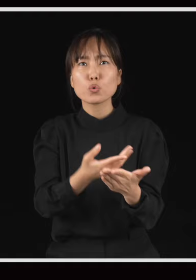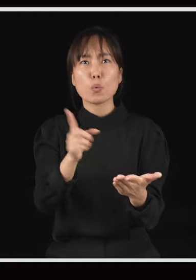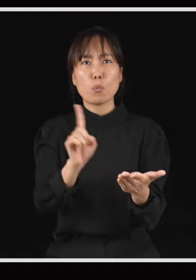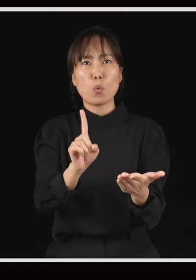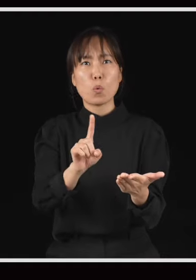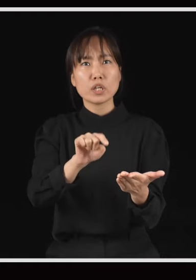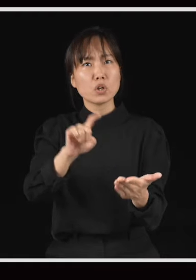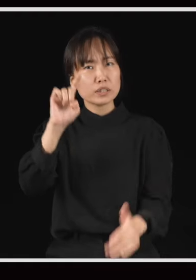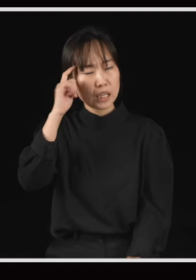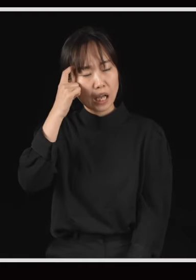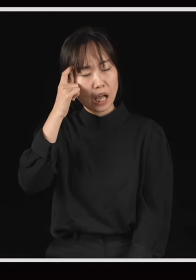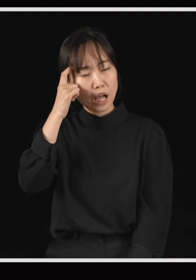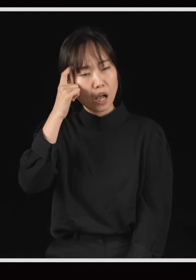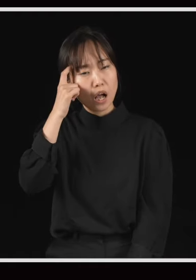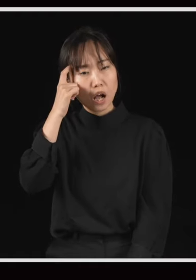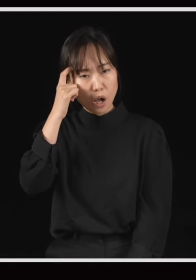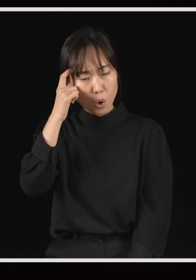게 뭔지를 생각을 해보고